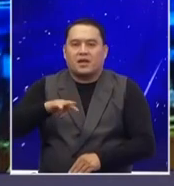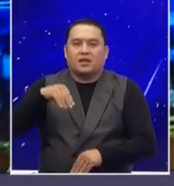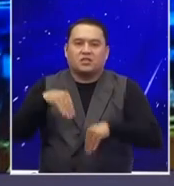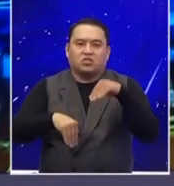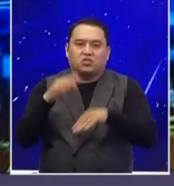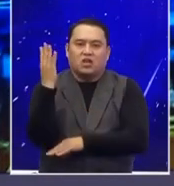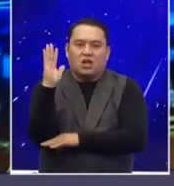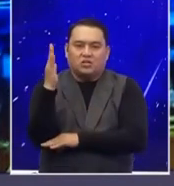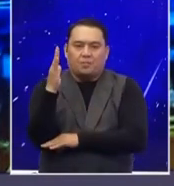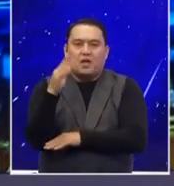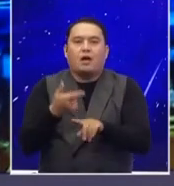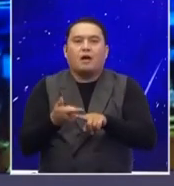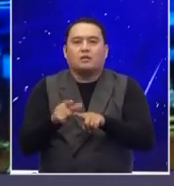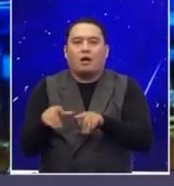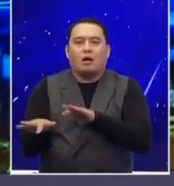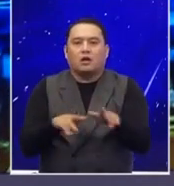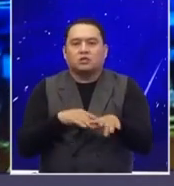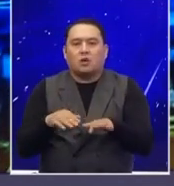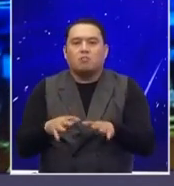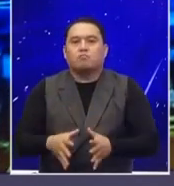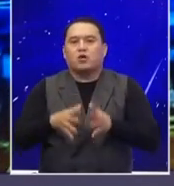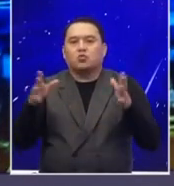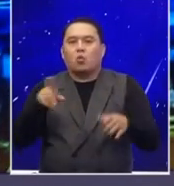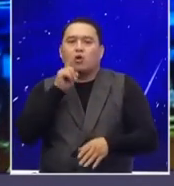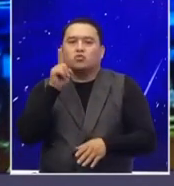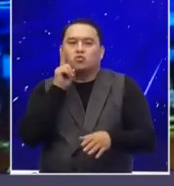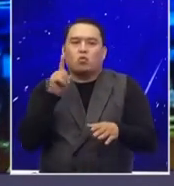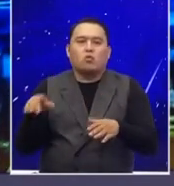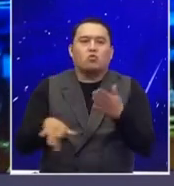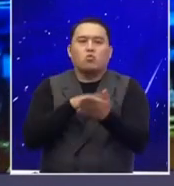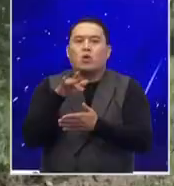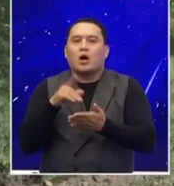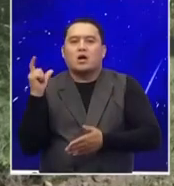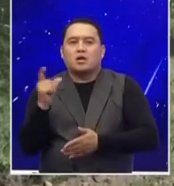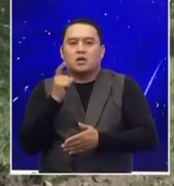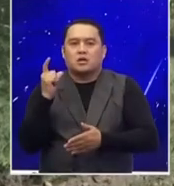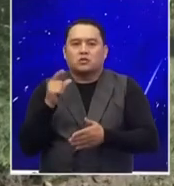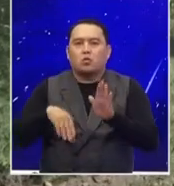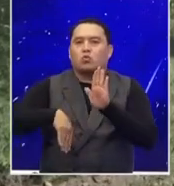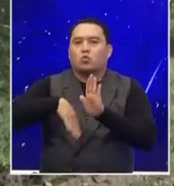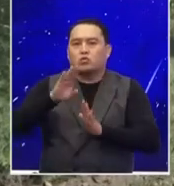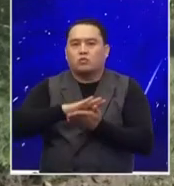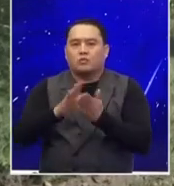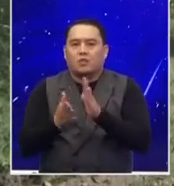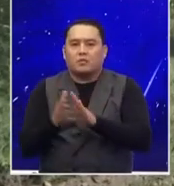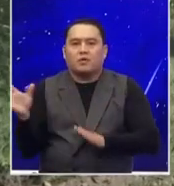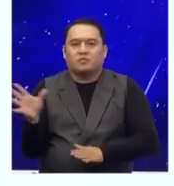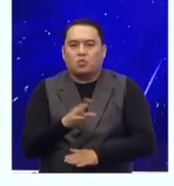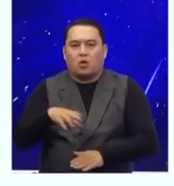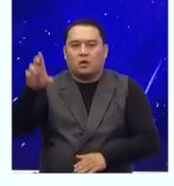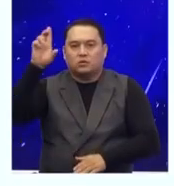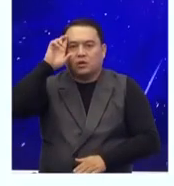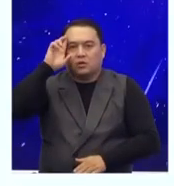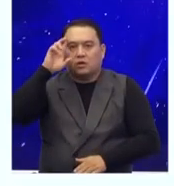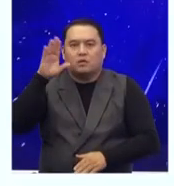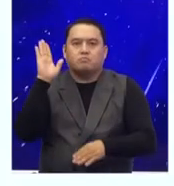миллиарда саженцев. Эта акция приведет к масштабному озеленению и улучшению экологической обстановки в стране, чему